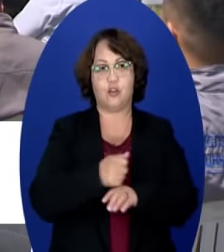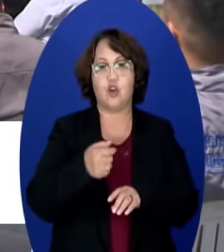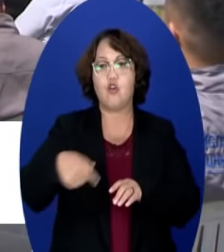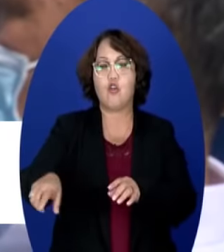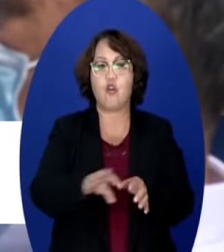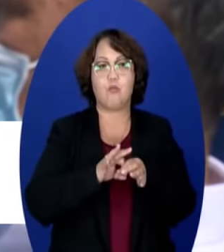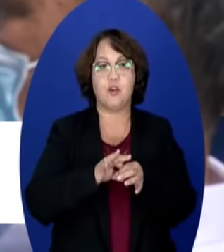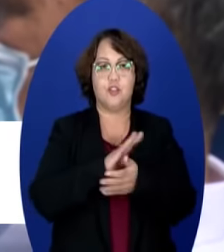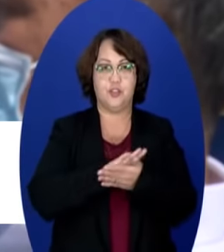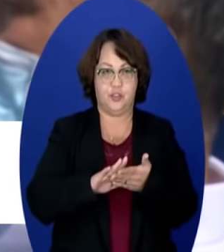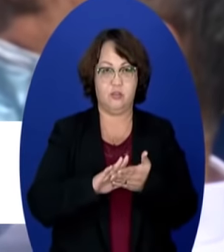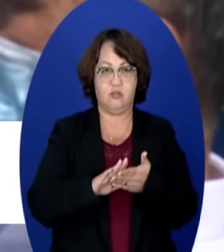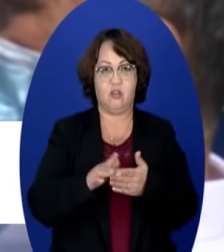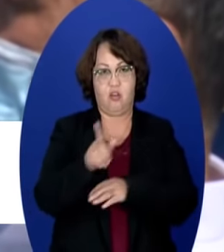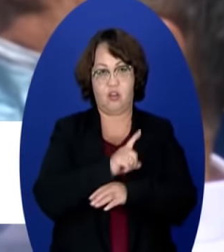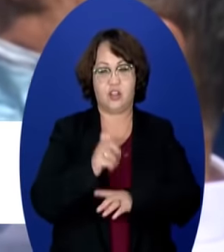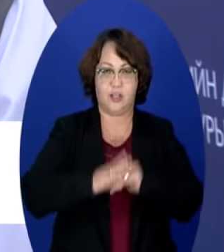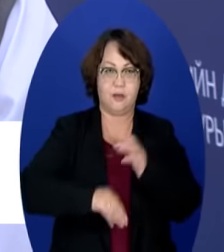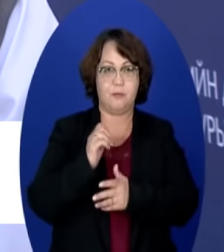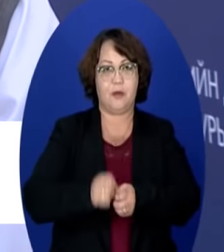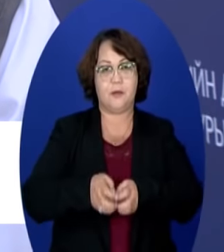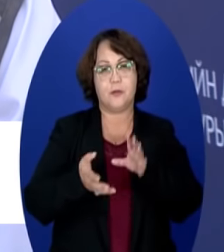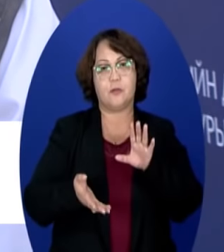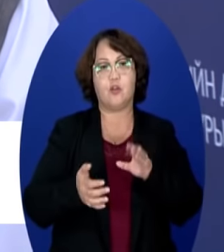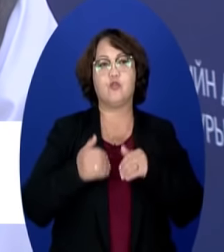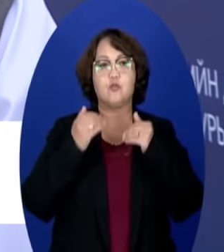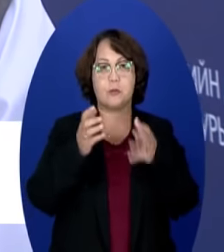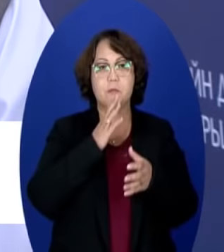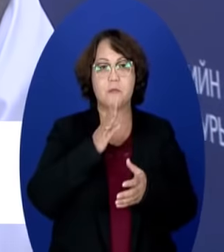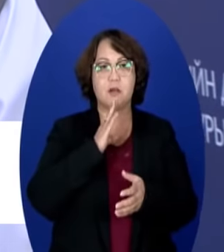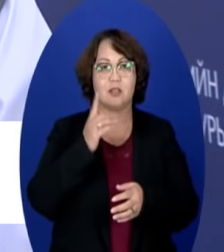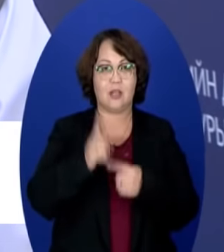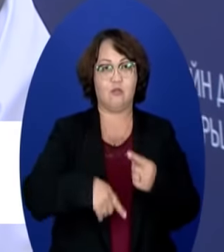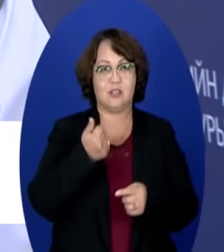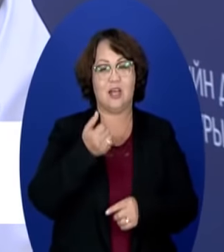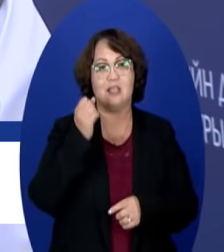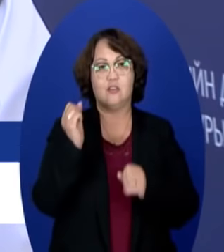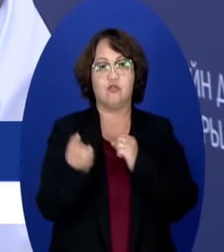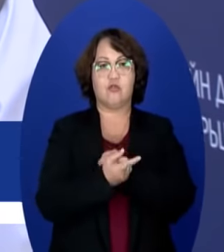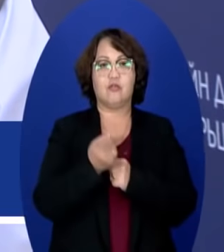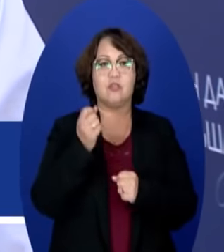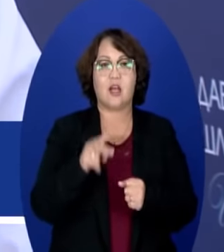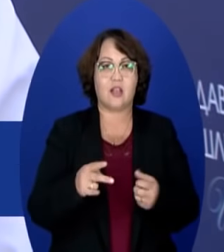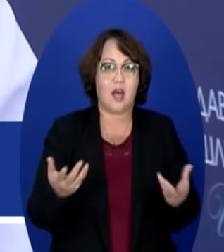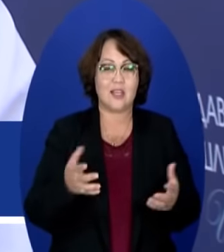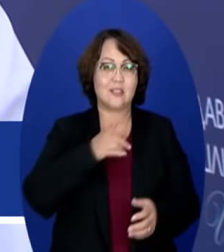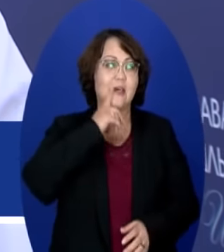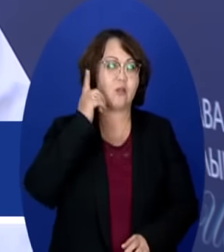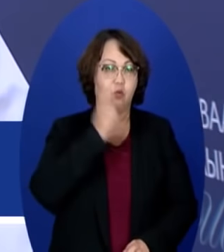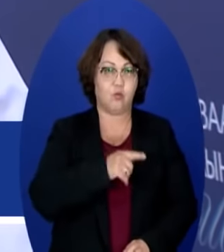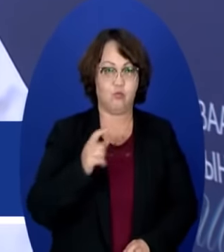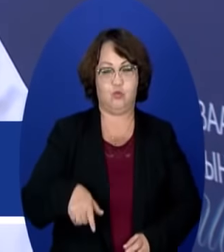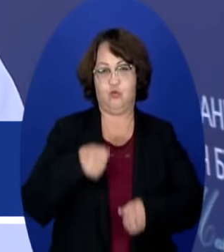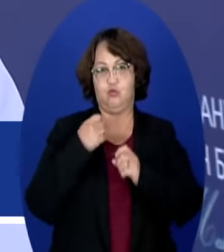хэлбрээр энэ шин суурин хөгжүүлэх юм байна. Энэ бас нэг давуу тал, нэг онцлог нь бол энэ бол одоо залуус зориулсан